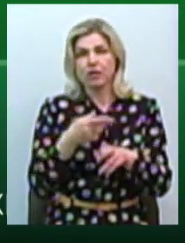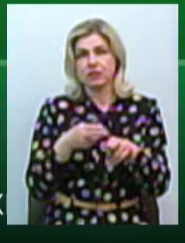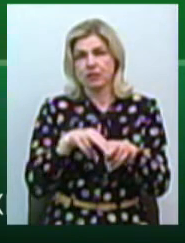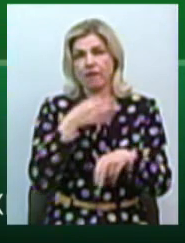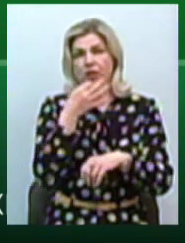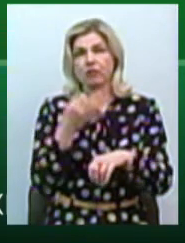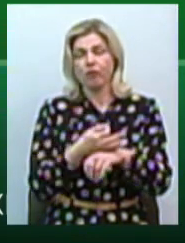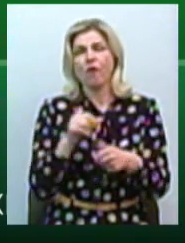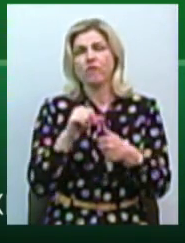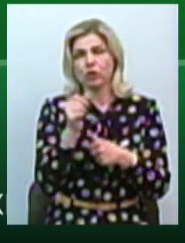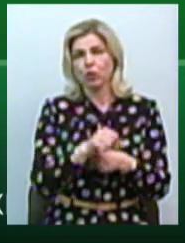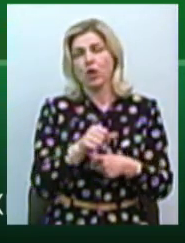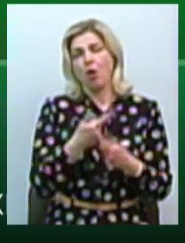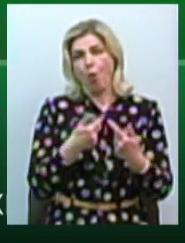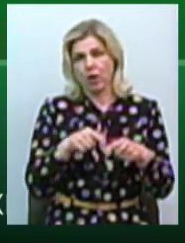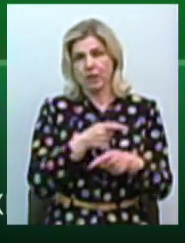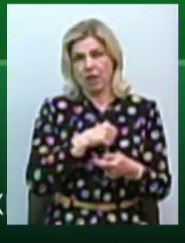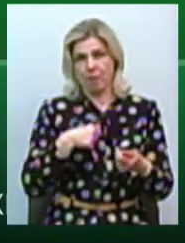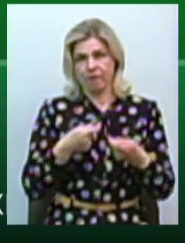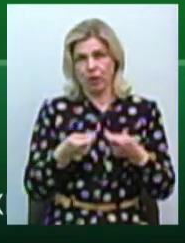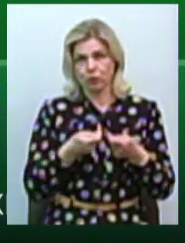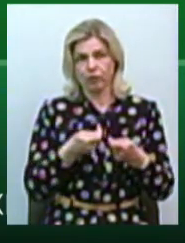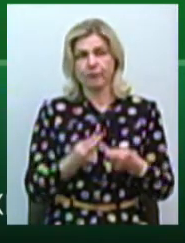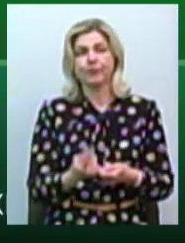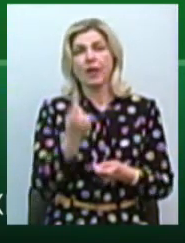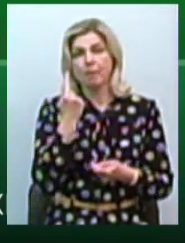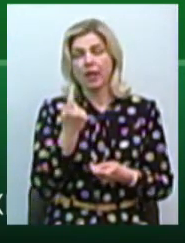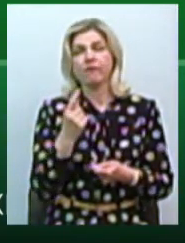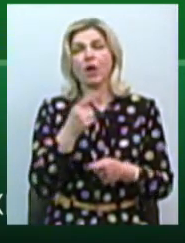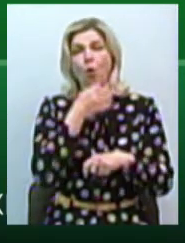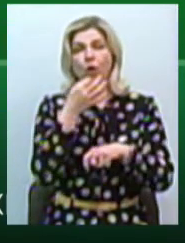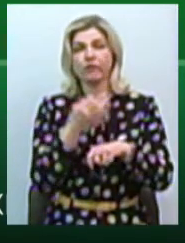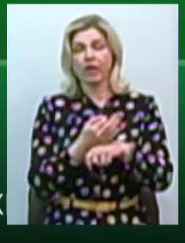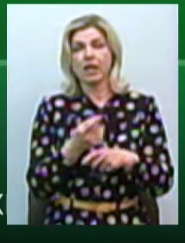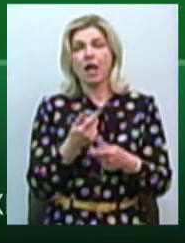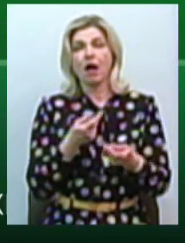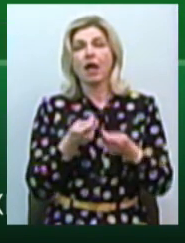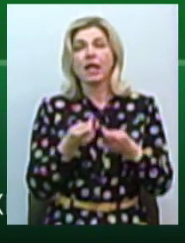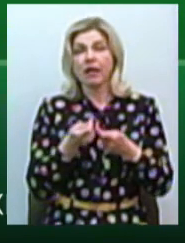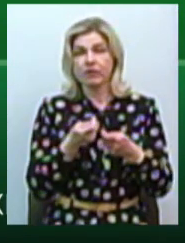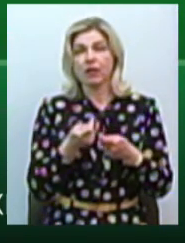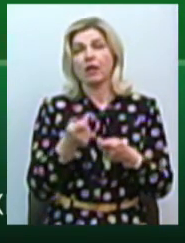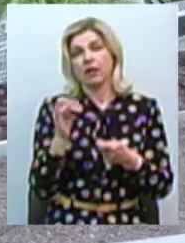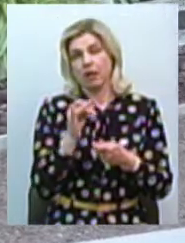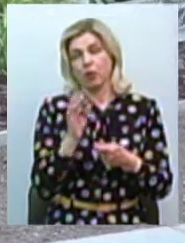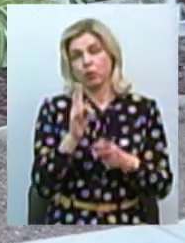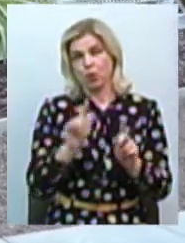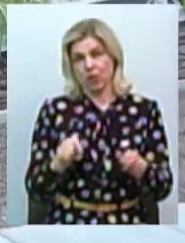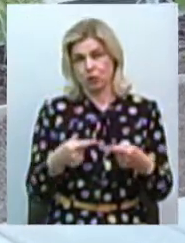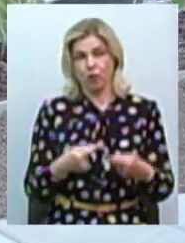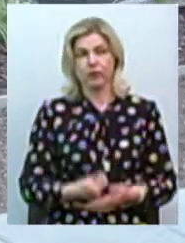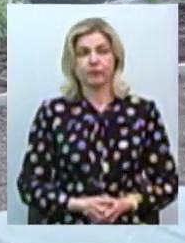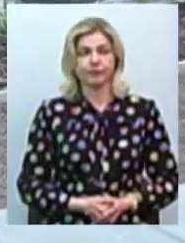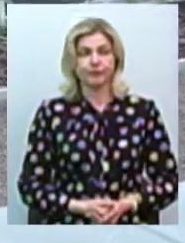відповідальність виключно органів місцевого самоврядування. Перш за все, це несе відповідальність керівник закладу і засновник. Ольга